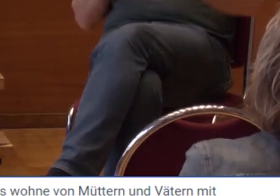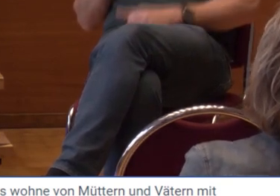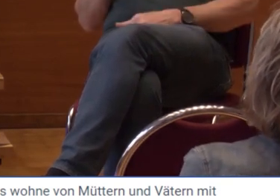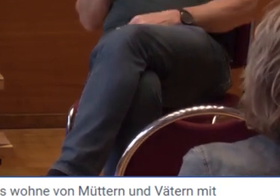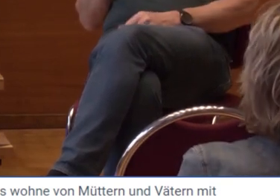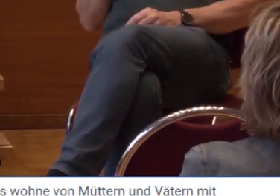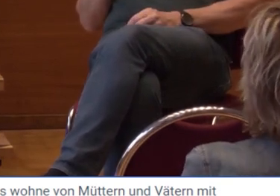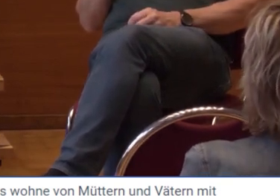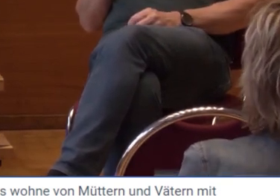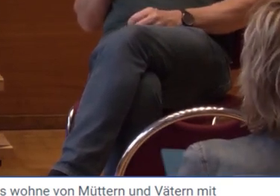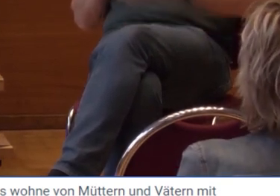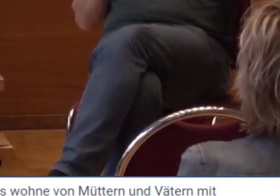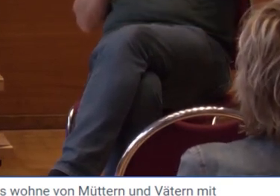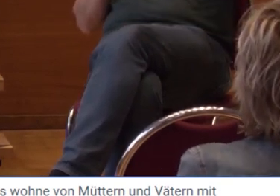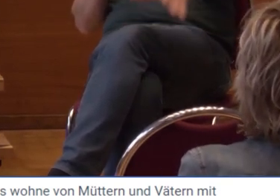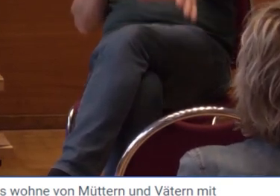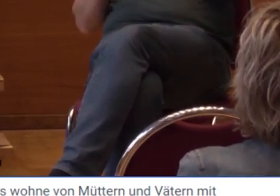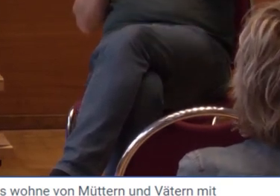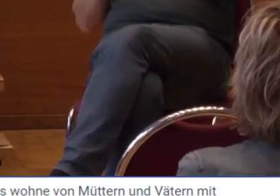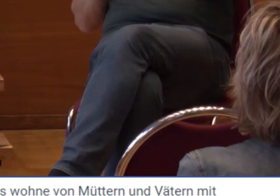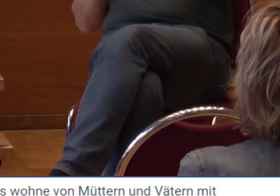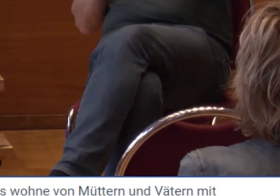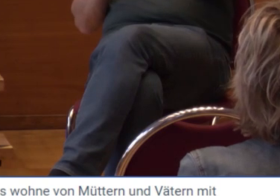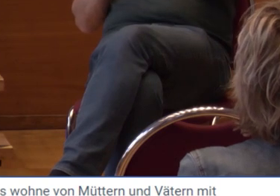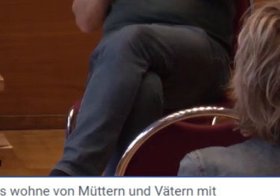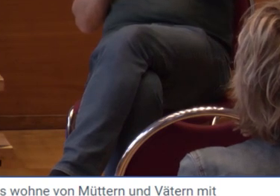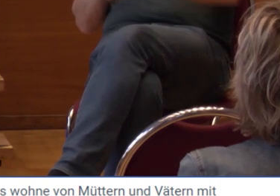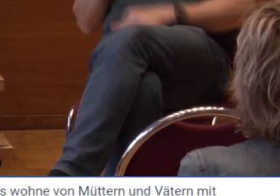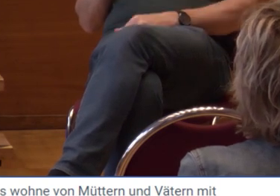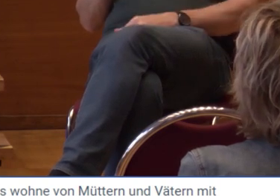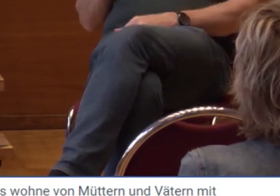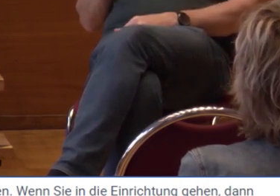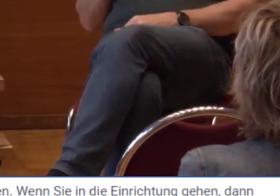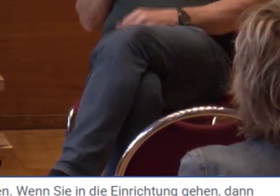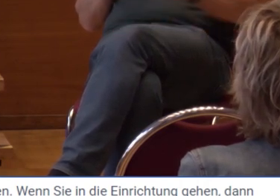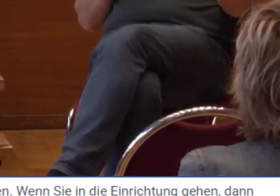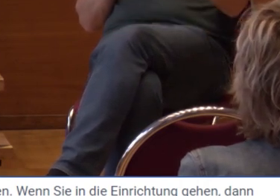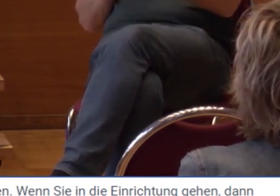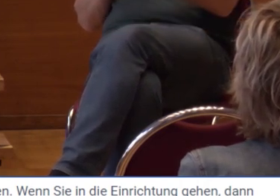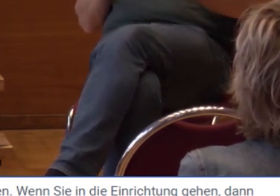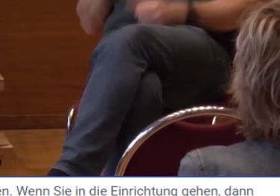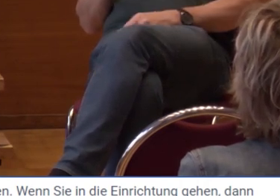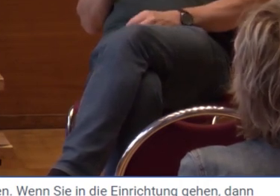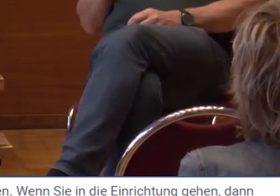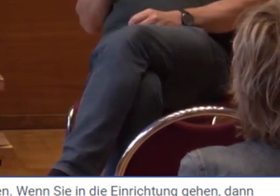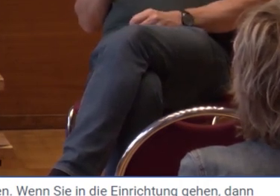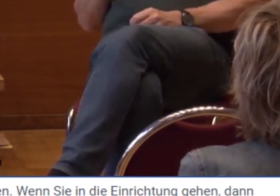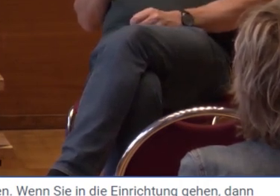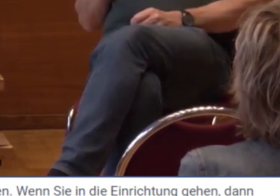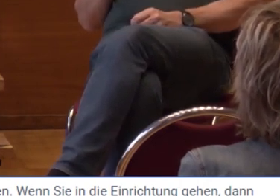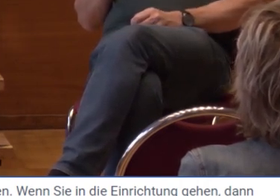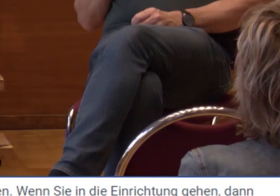Apartment Charakter haben also mit Gemeinschaftsräumen aber auch mit privaten Räumen des Rückzugs das sind die beiden Varianten